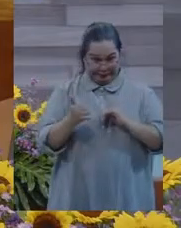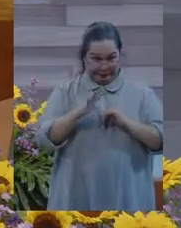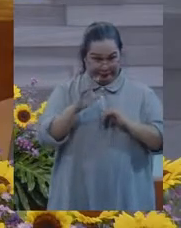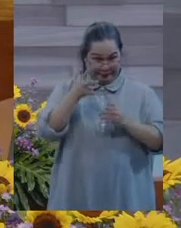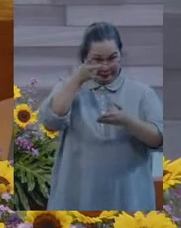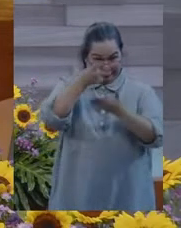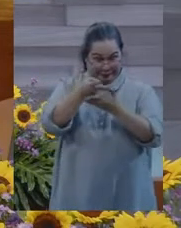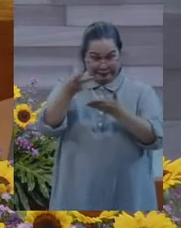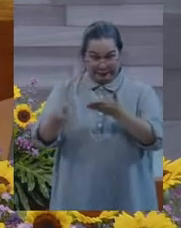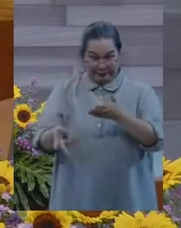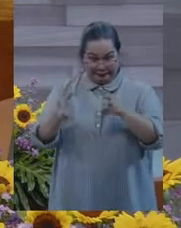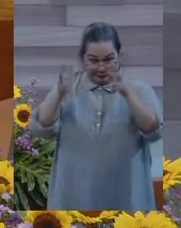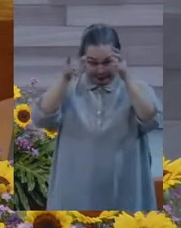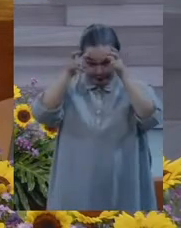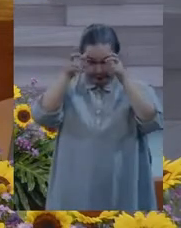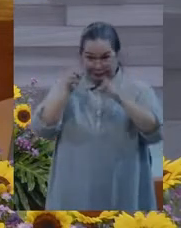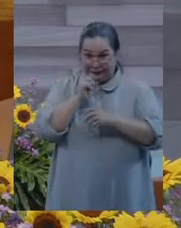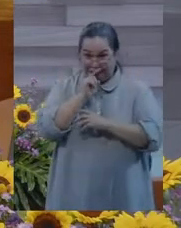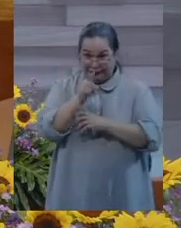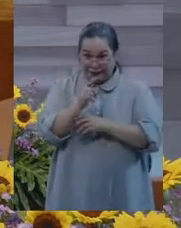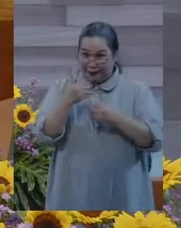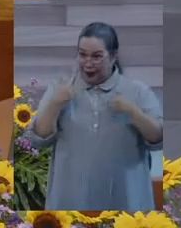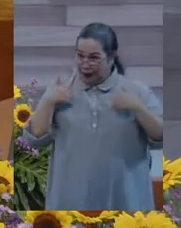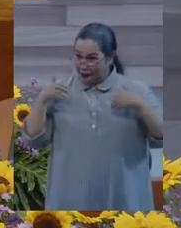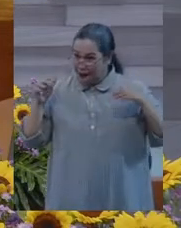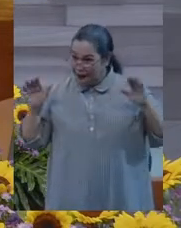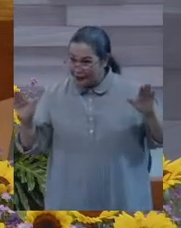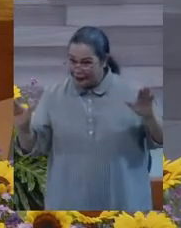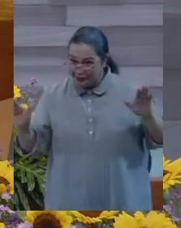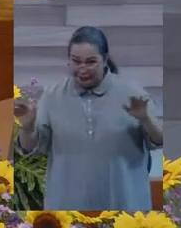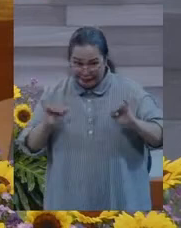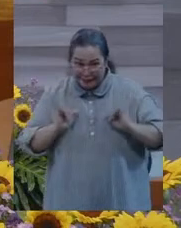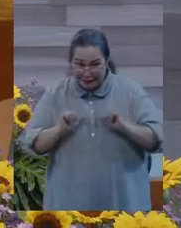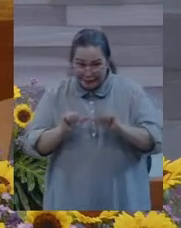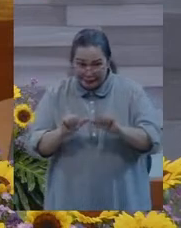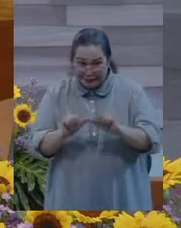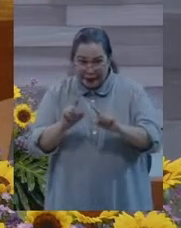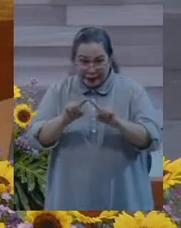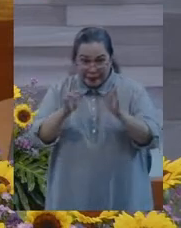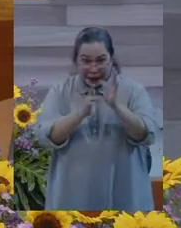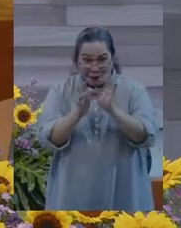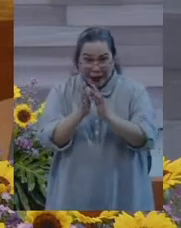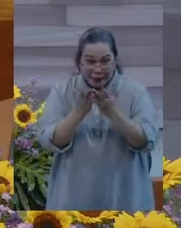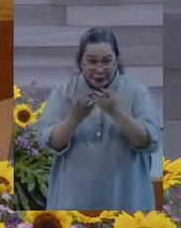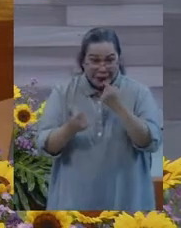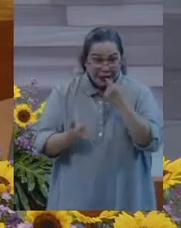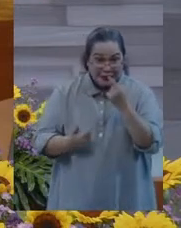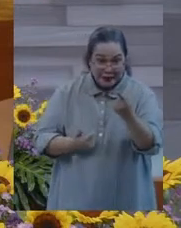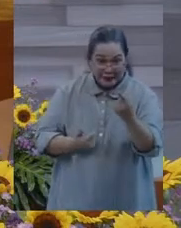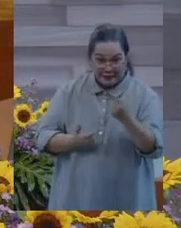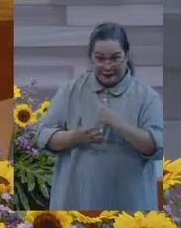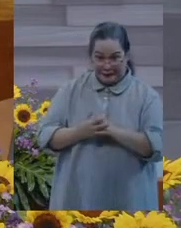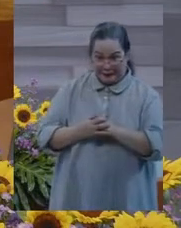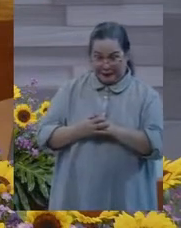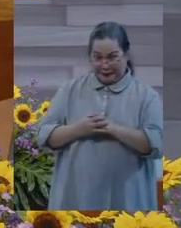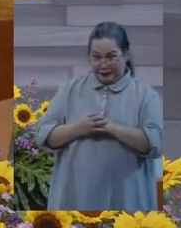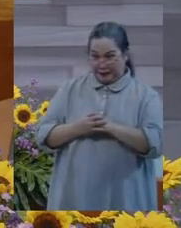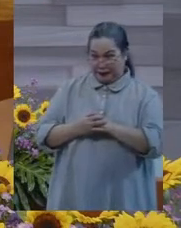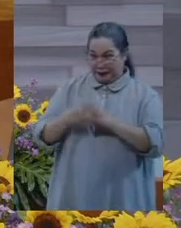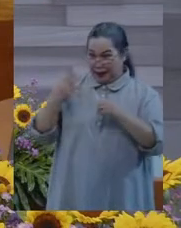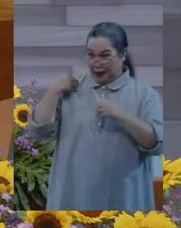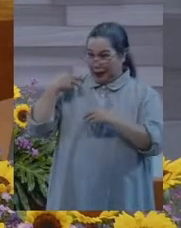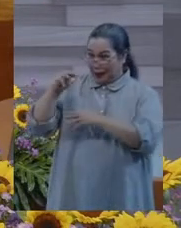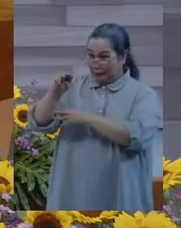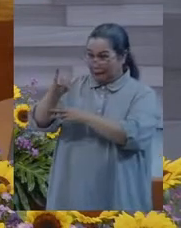fallen angels. Angels pa rin. Pero sa Biblia, si Michael mismo